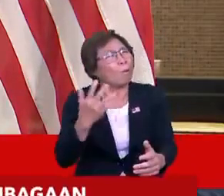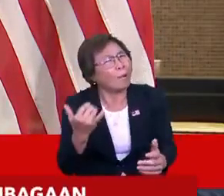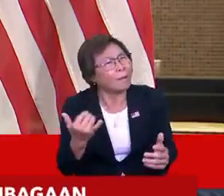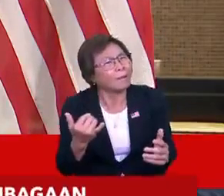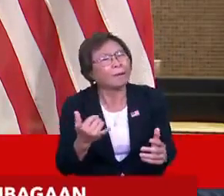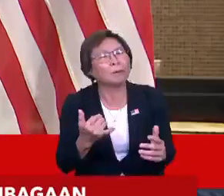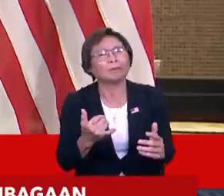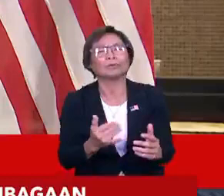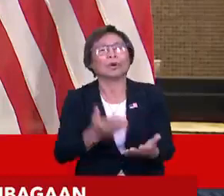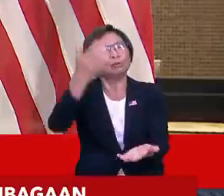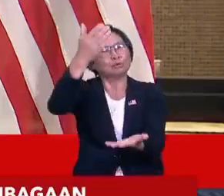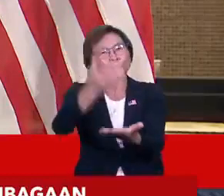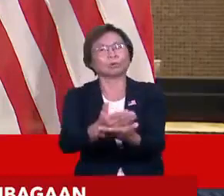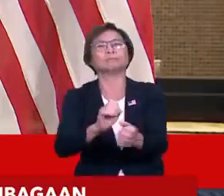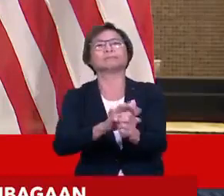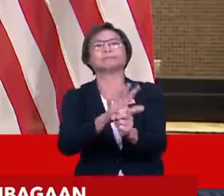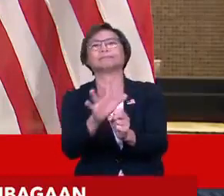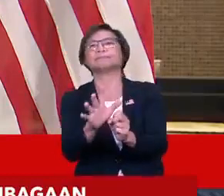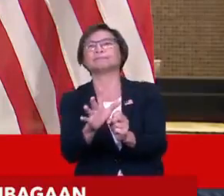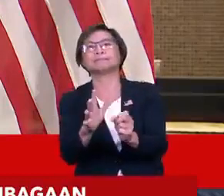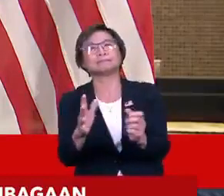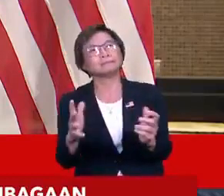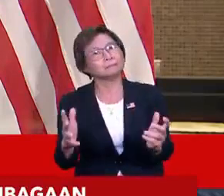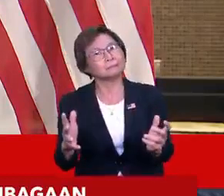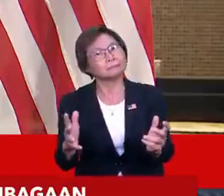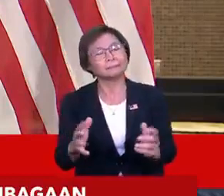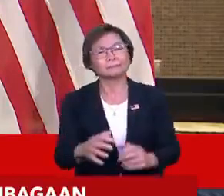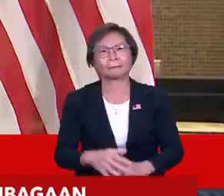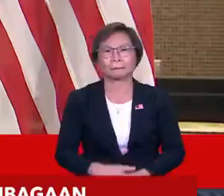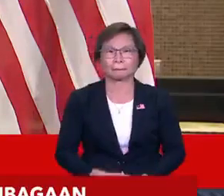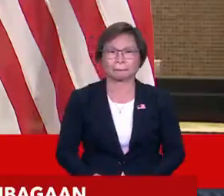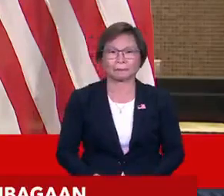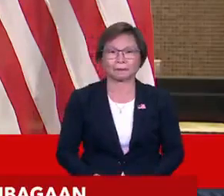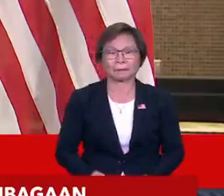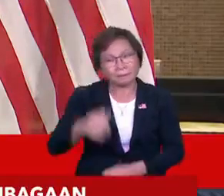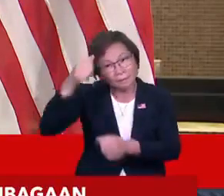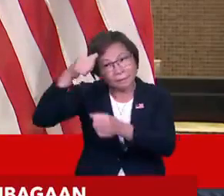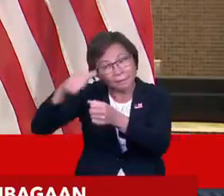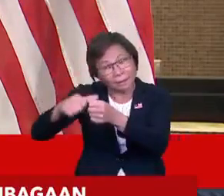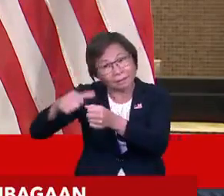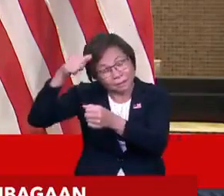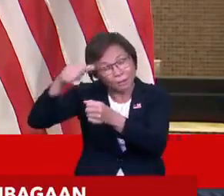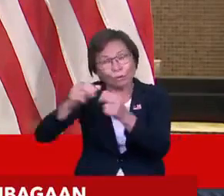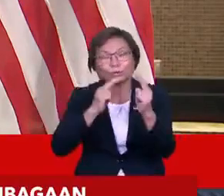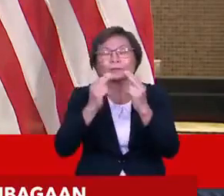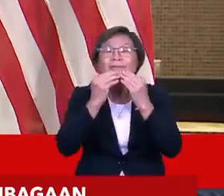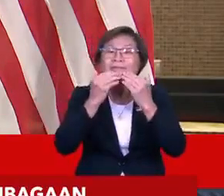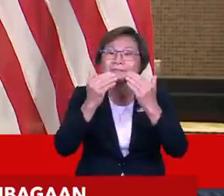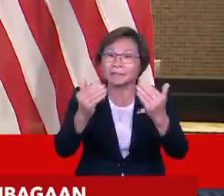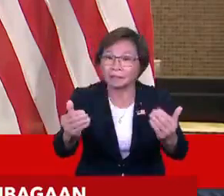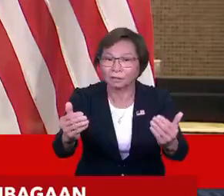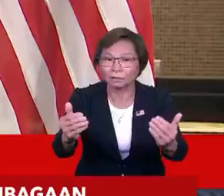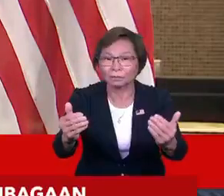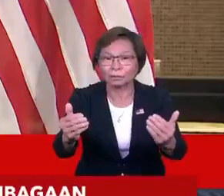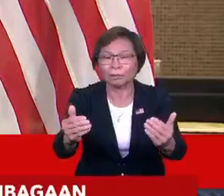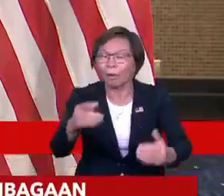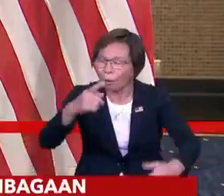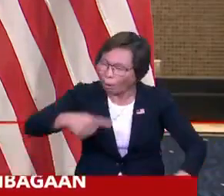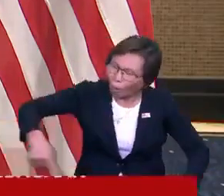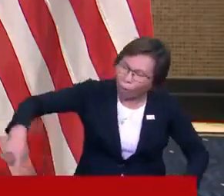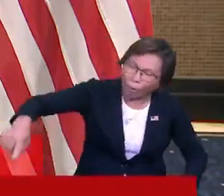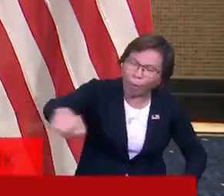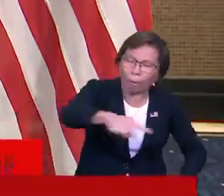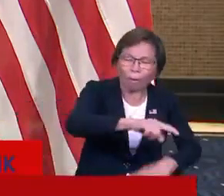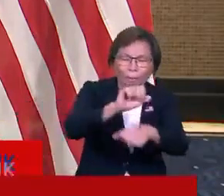untuk memerangi pendek orbit tata surya Hai tidak lupa juga ucapan terima kasih buat pada